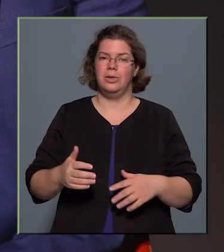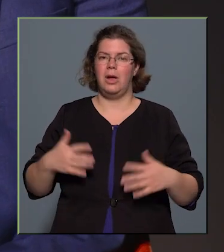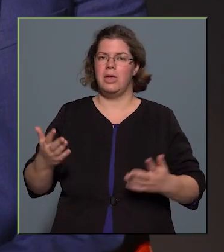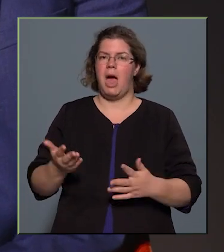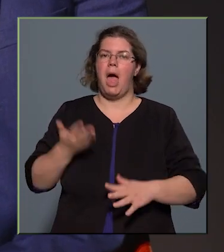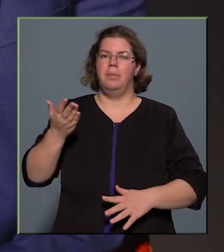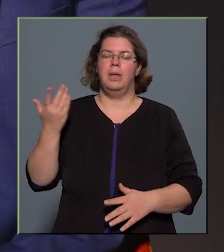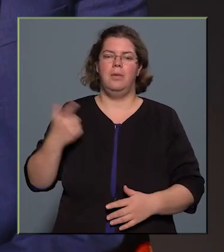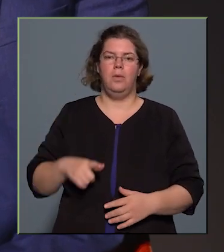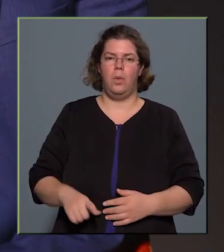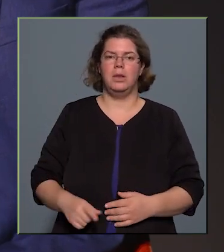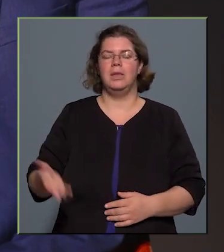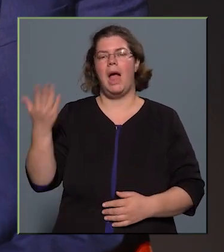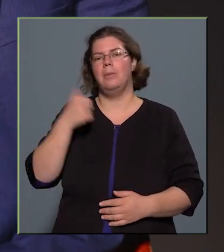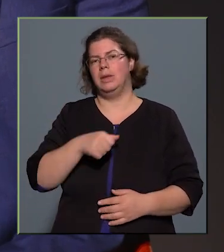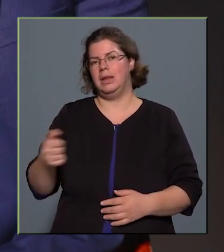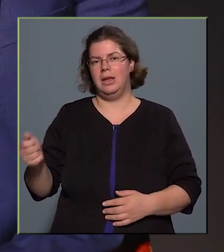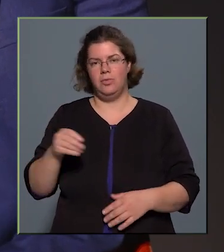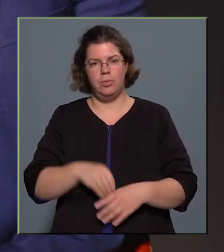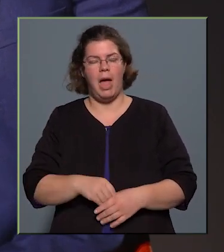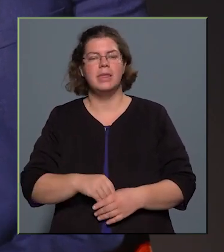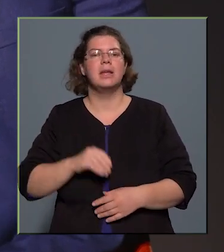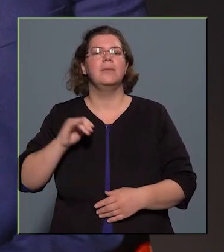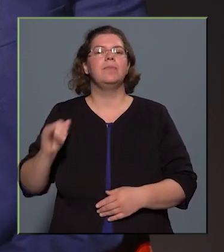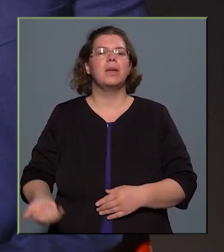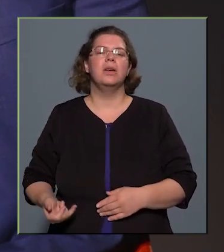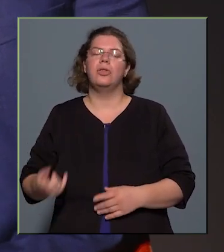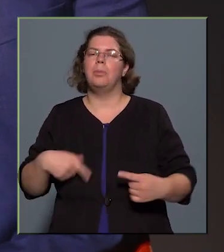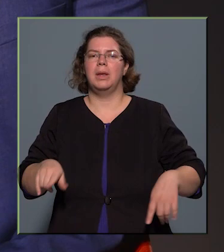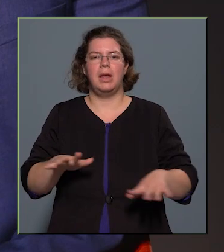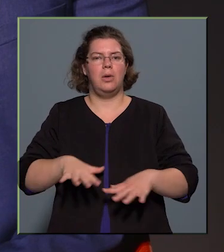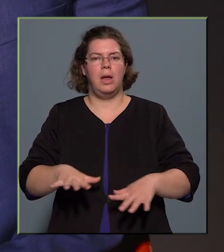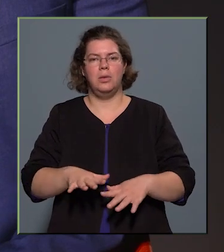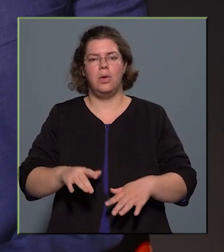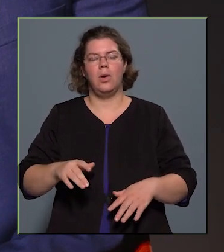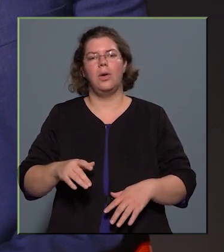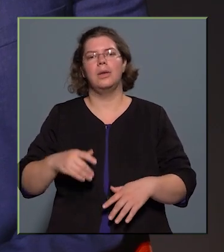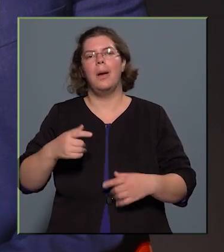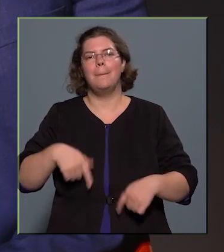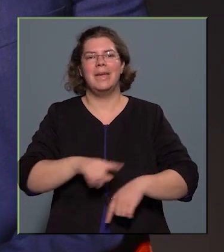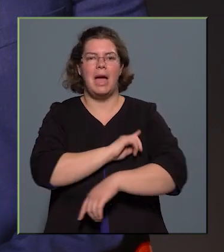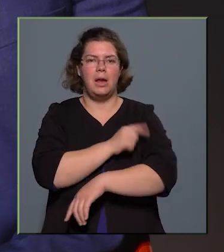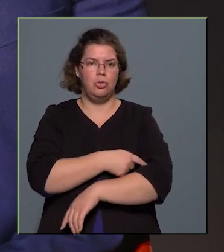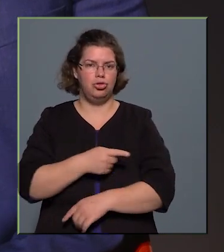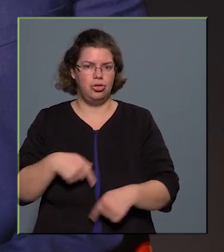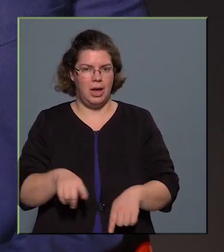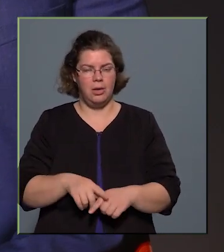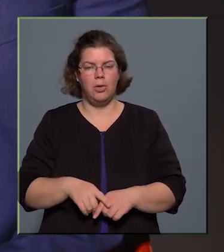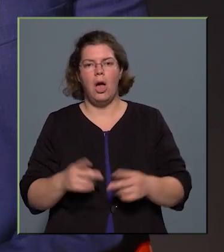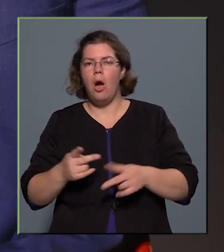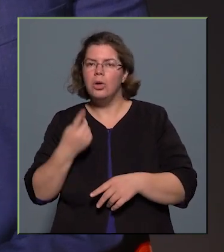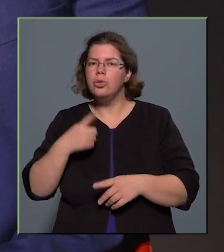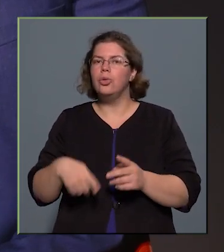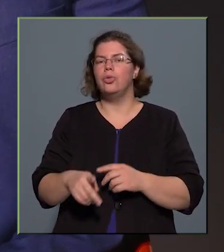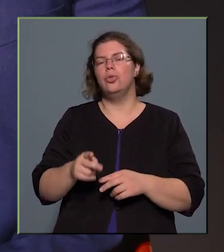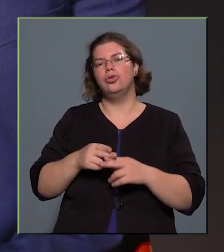volt az elmúlt egy évben. És tehát a mi területünkön, én úgy gondolom, hogy az a mi erősségünk, ahol tudjuk segíteni